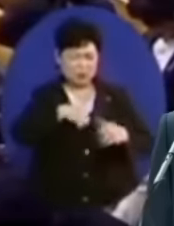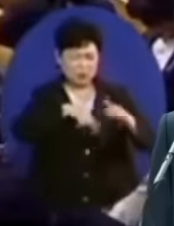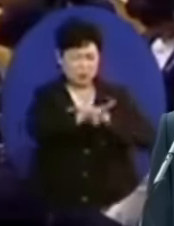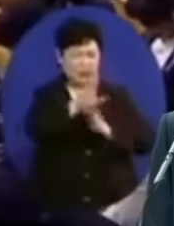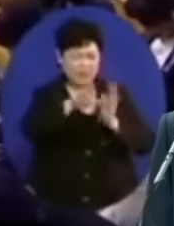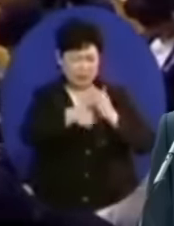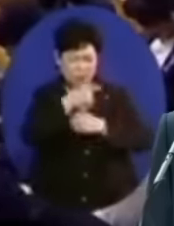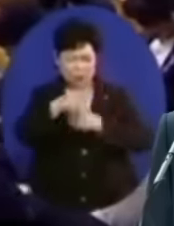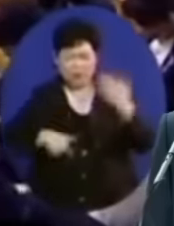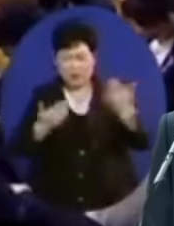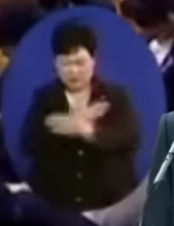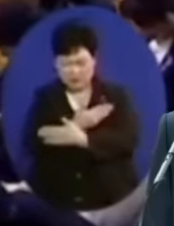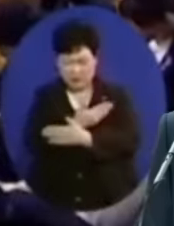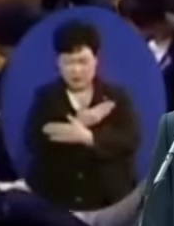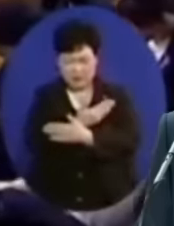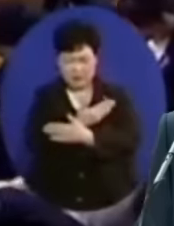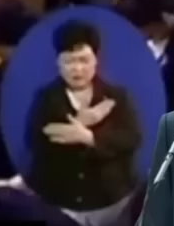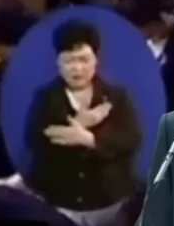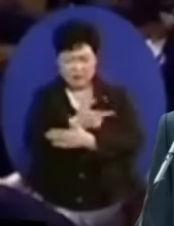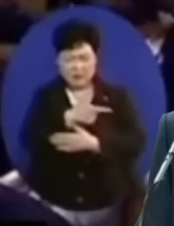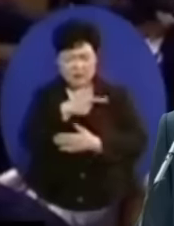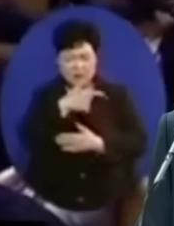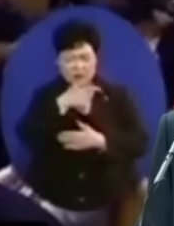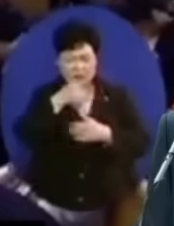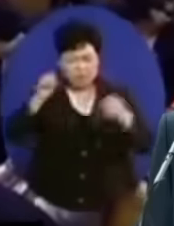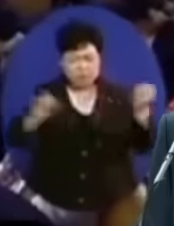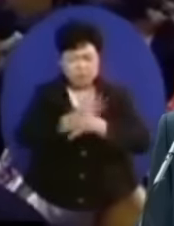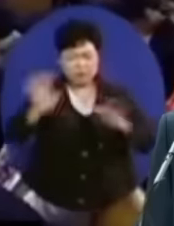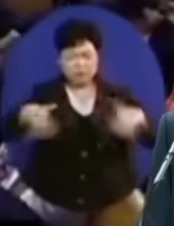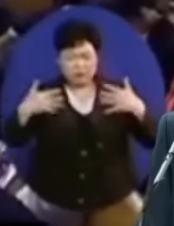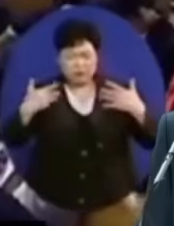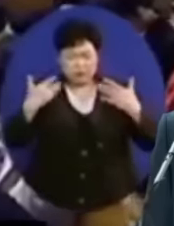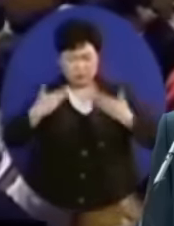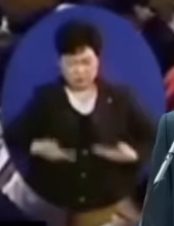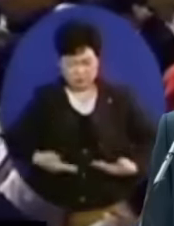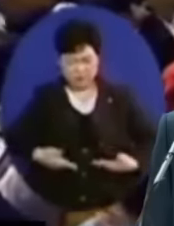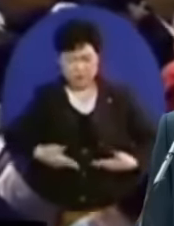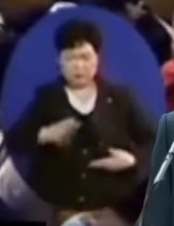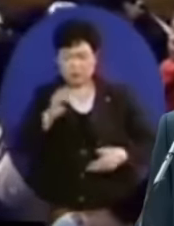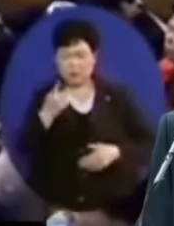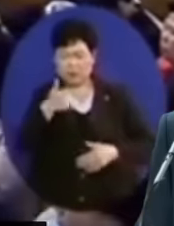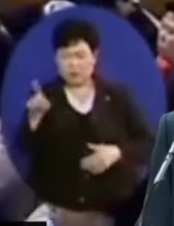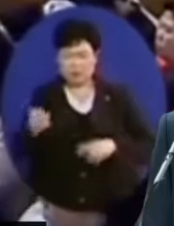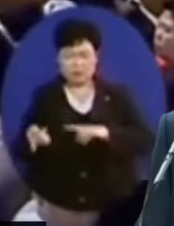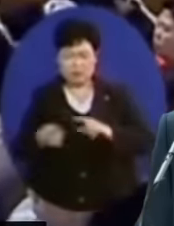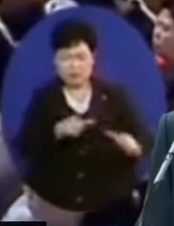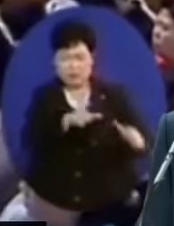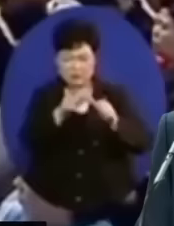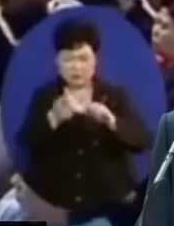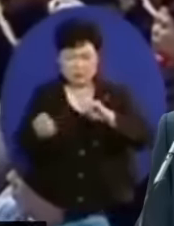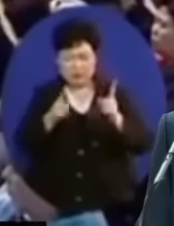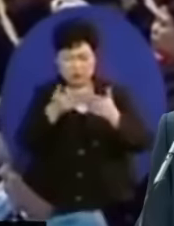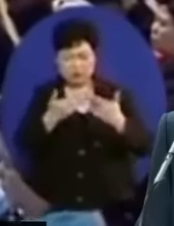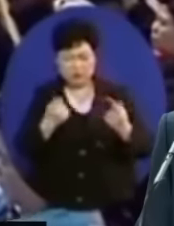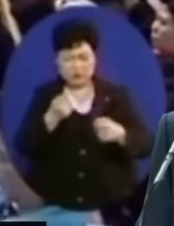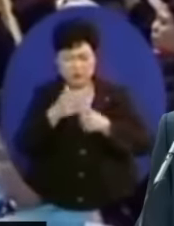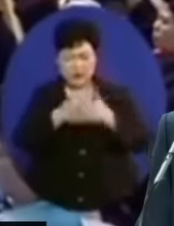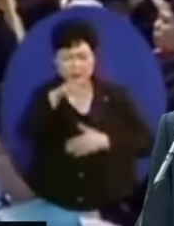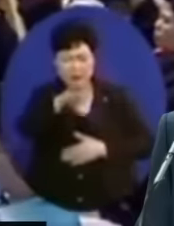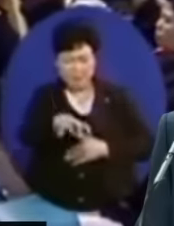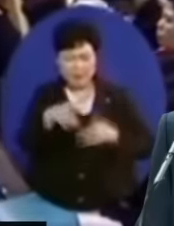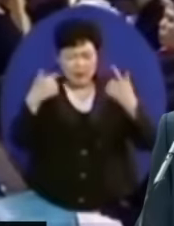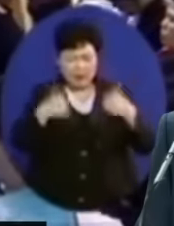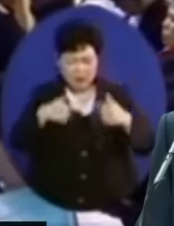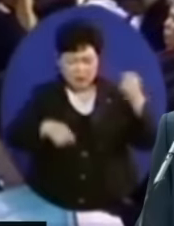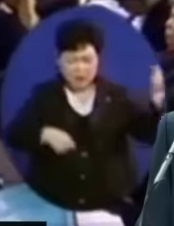회개하니 풍랑도 잠잠케 하고 요나도 하나님 살려주셨습니다. 아버지, 우리가 하나님 앞에